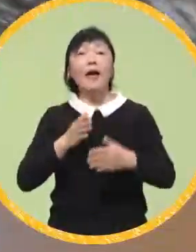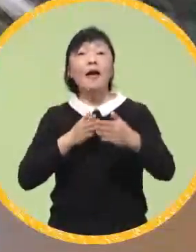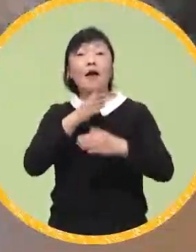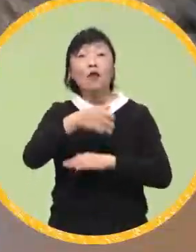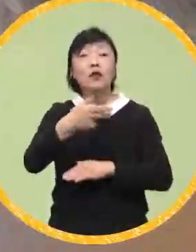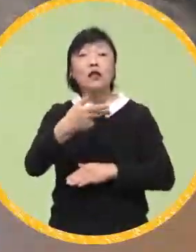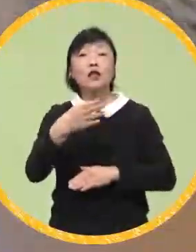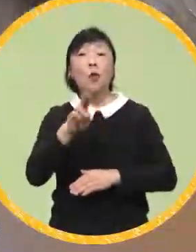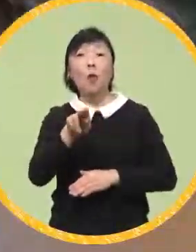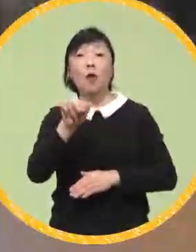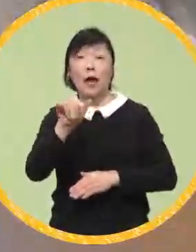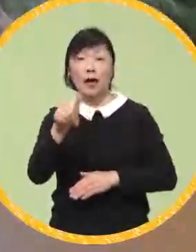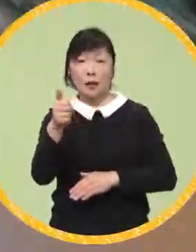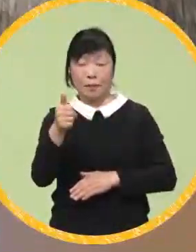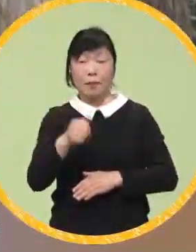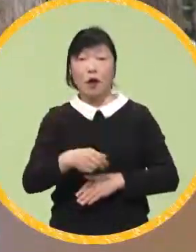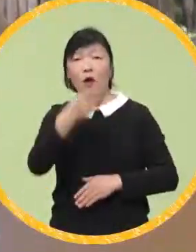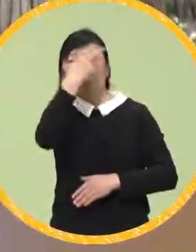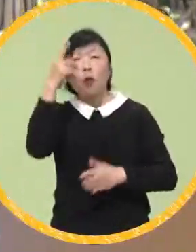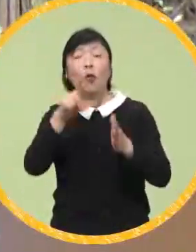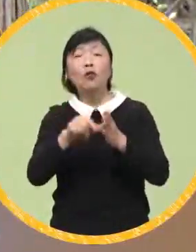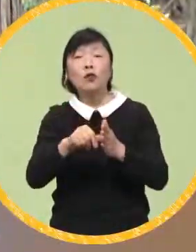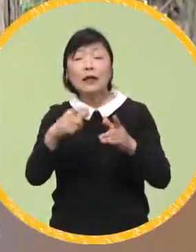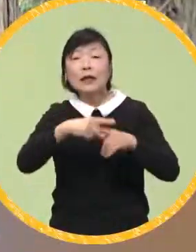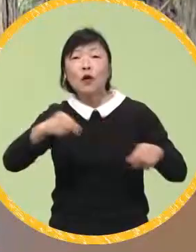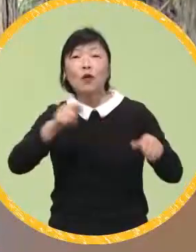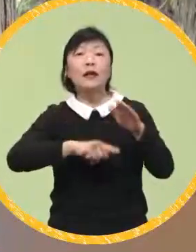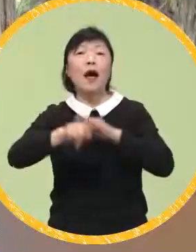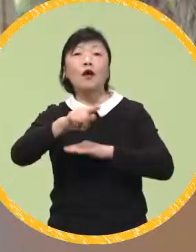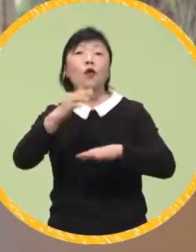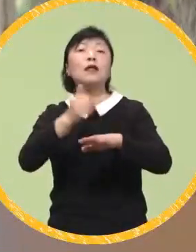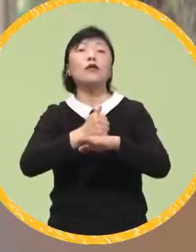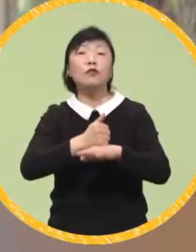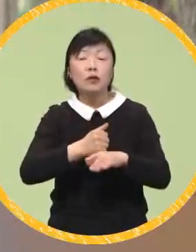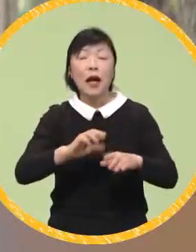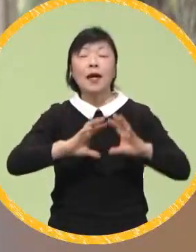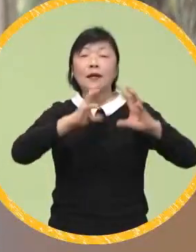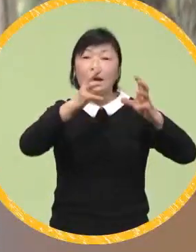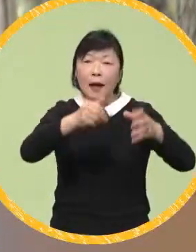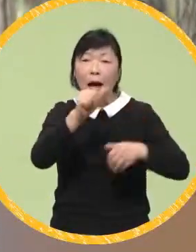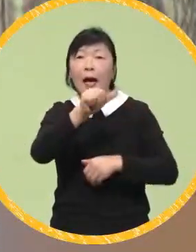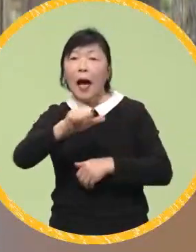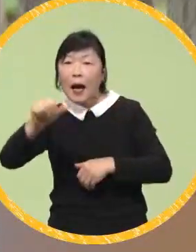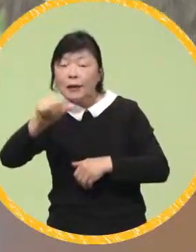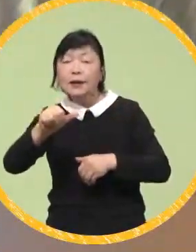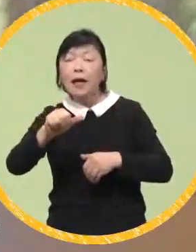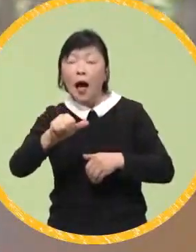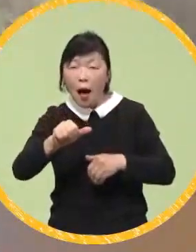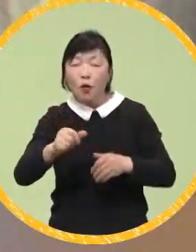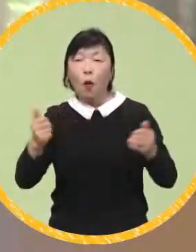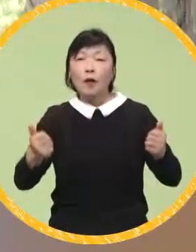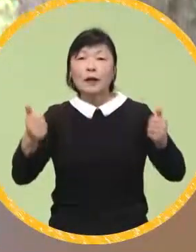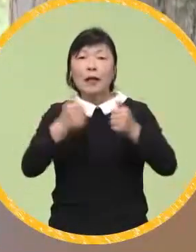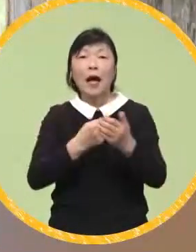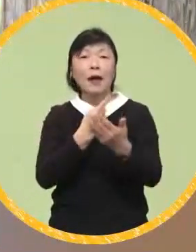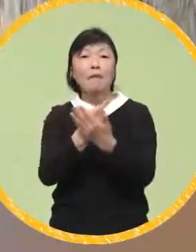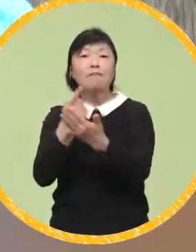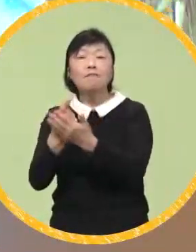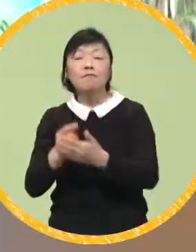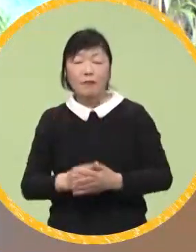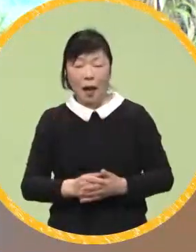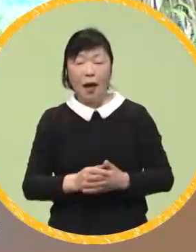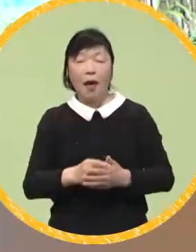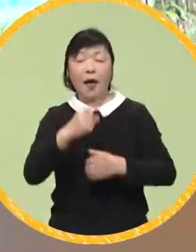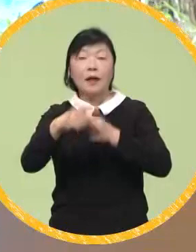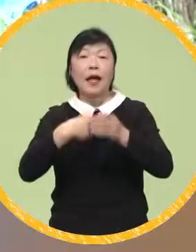松屋さん高校時代に日本代表として世界選手権アジア選手権に出場し国内年間シリーズ